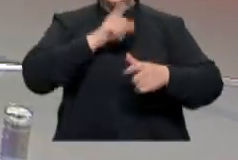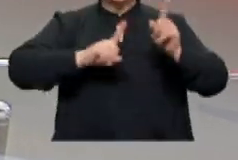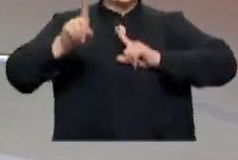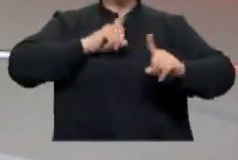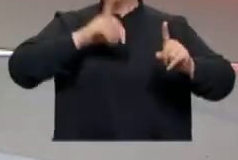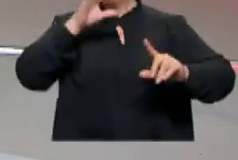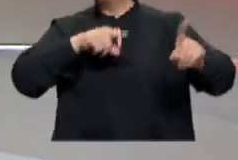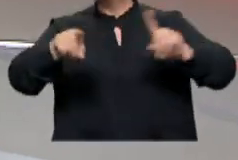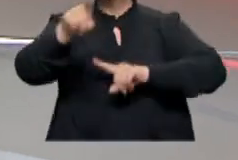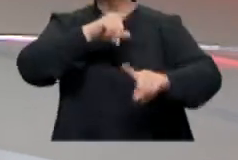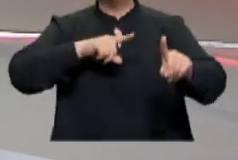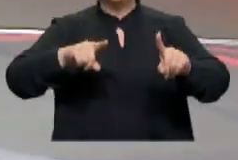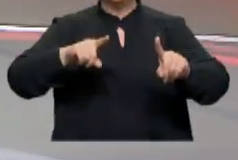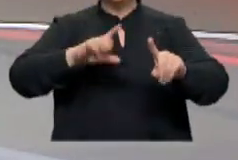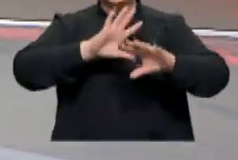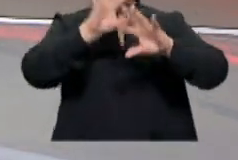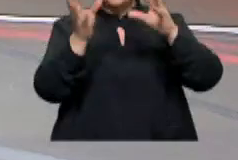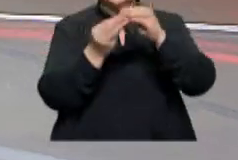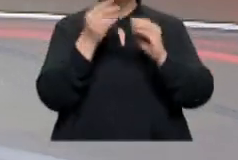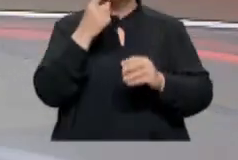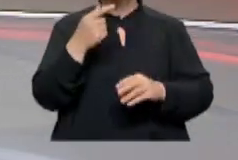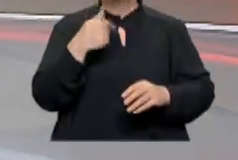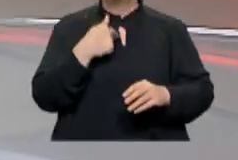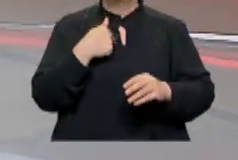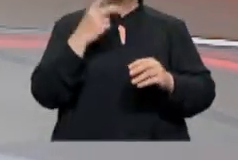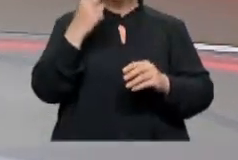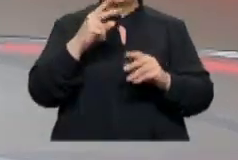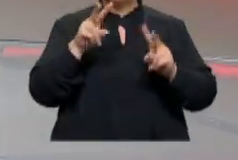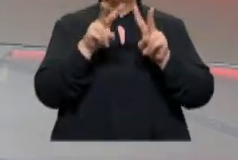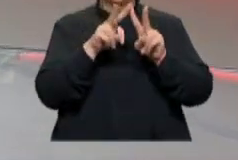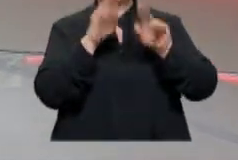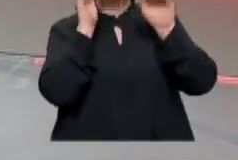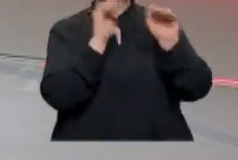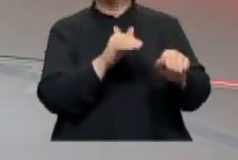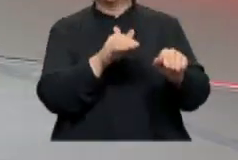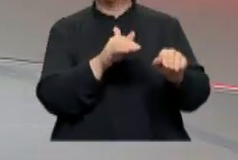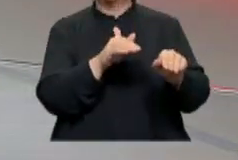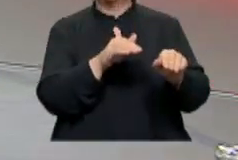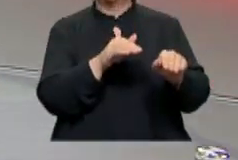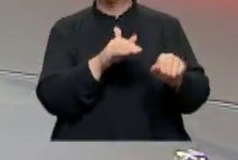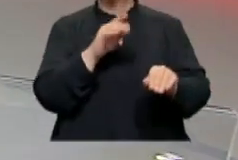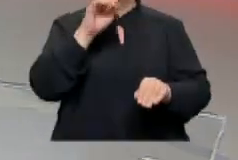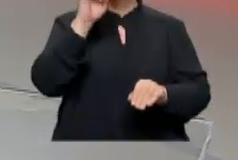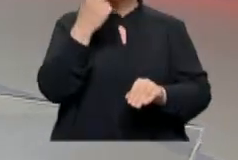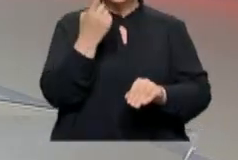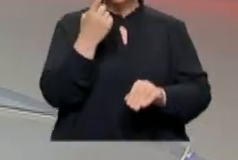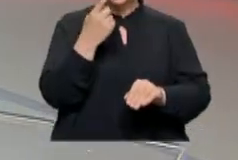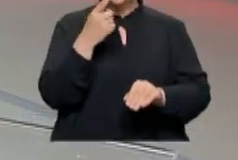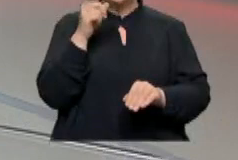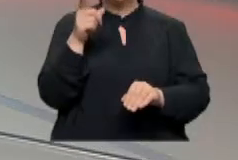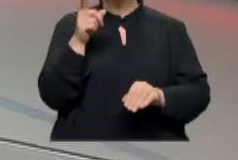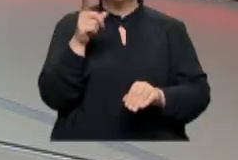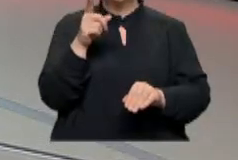adayların hepsi dediler ki biz ikinci turda Macron'a destek vereceğiz. Sadece